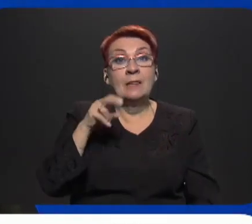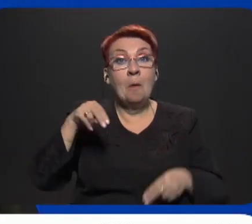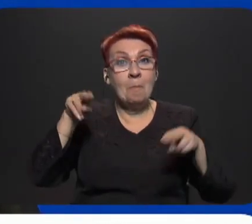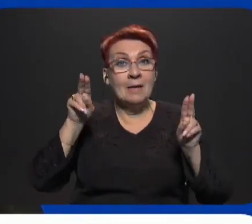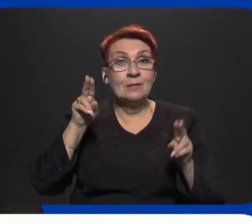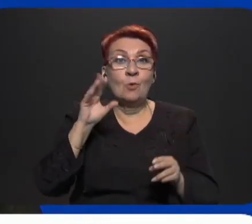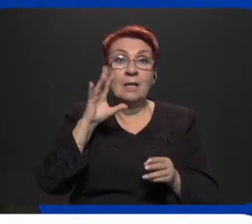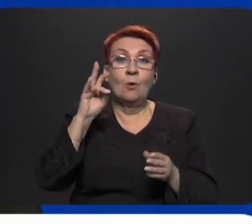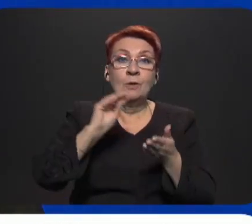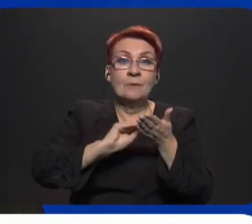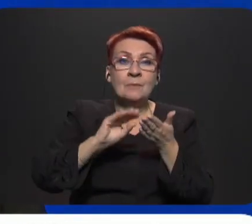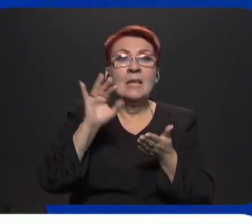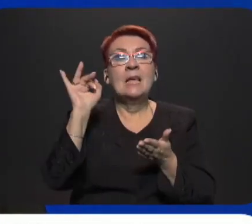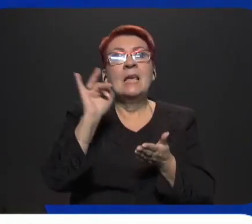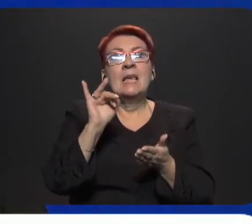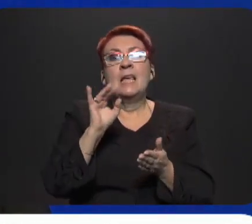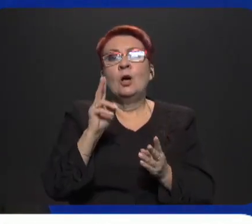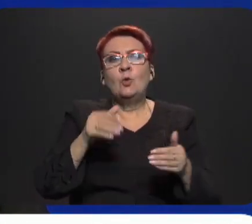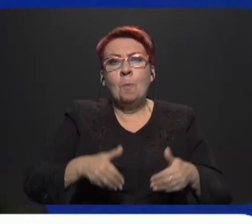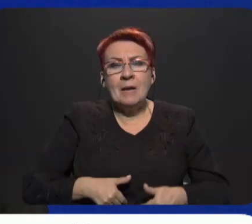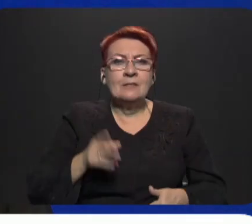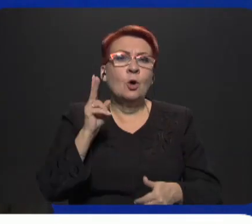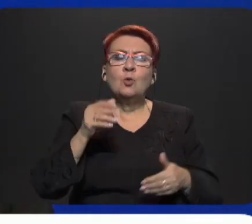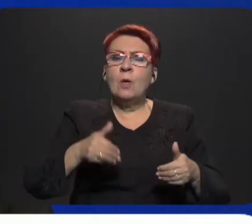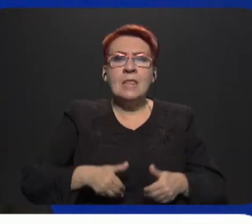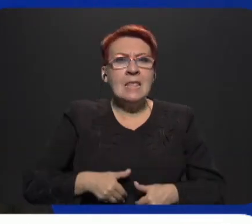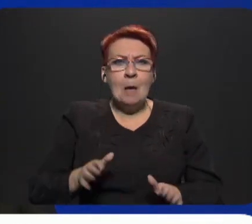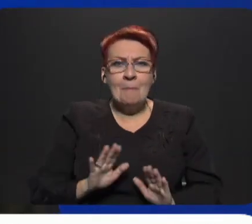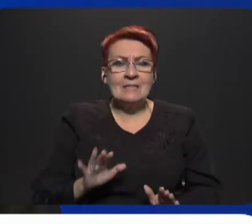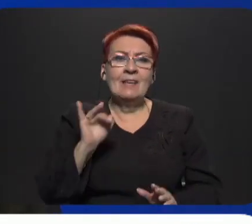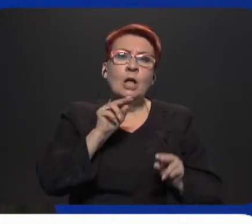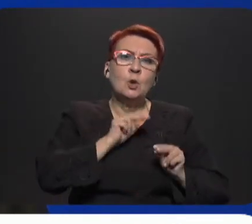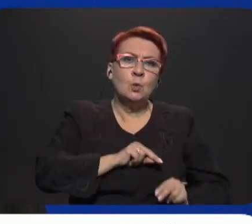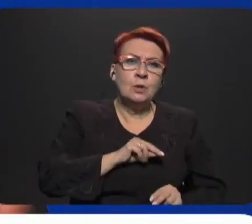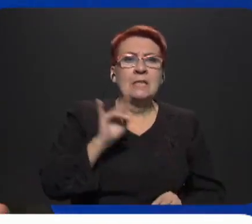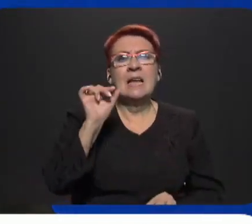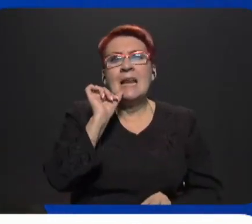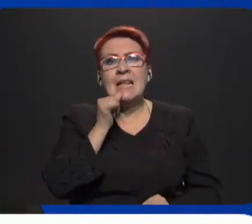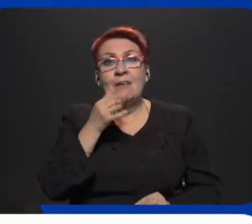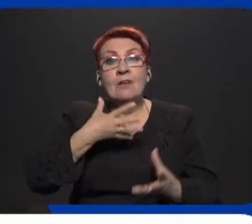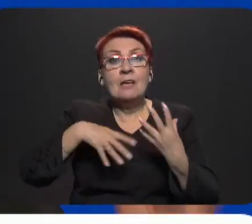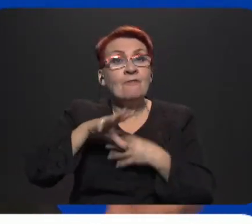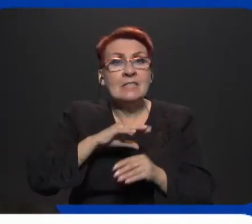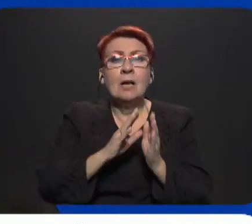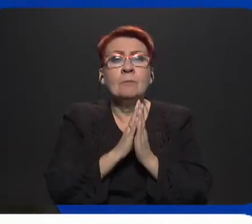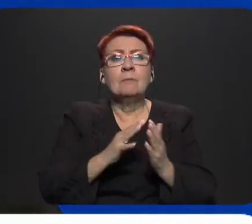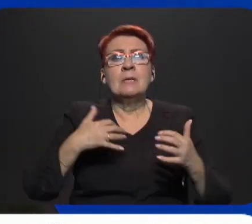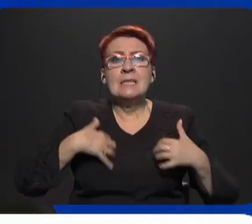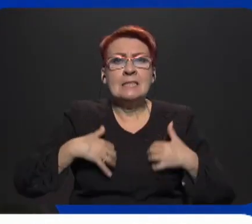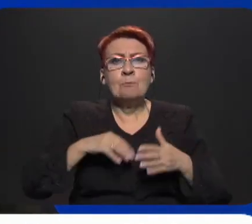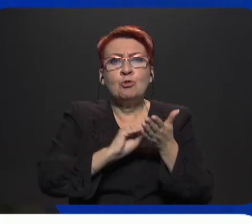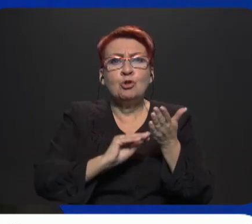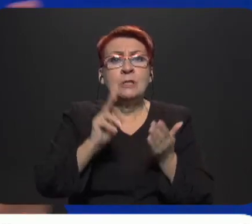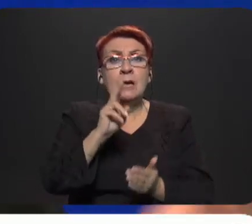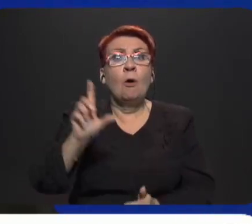он говорит, что и постившийся, и не постившийся, и трудящийся, и ленивый, все спешите к